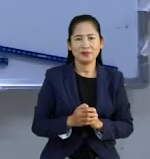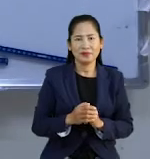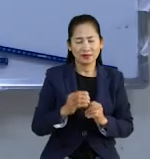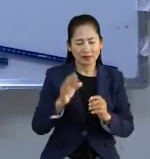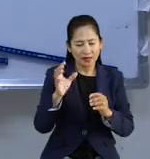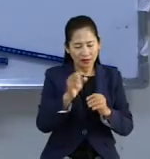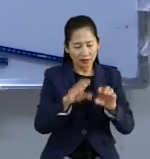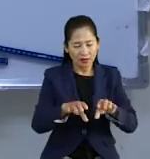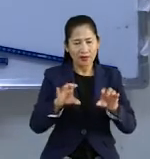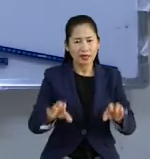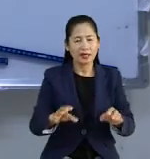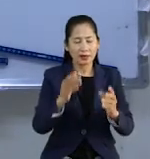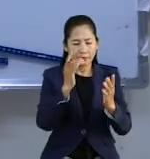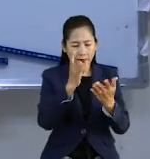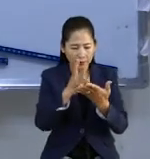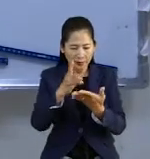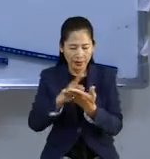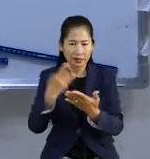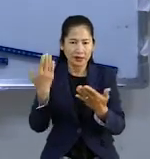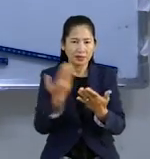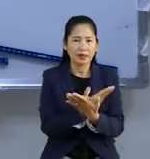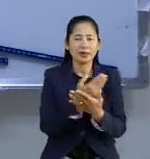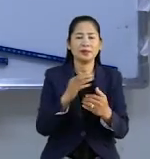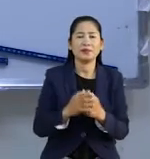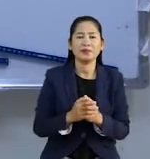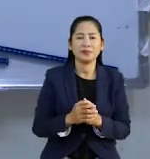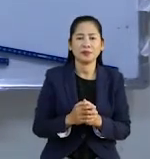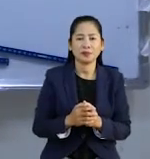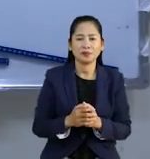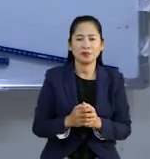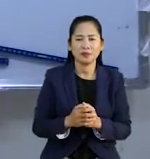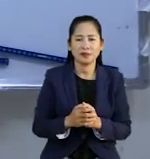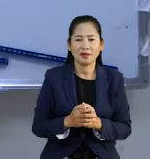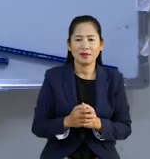ไปยังเยอะกันหลายไม่เรียนทำไมบาดยิง